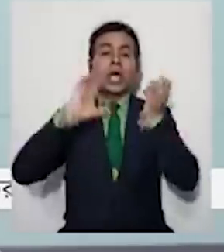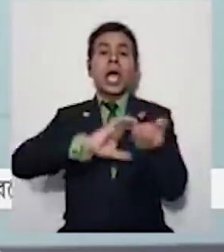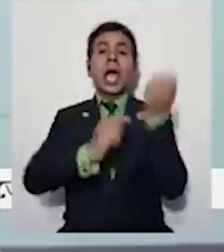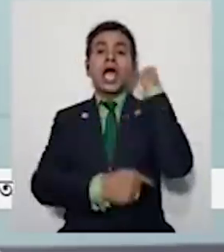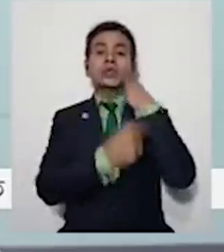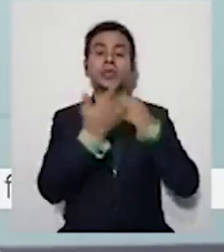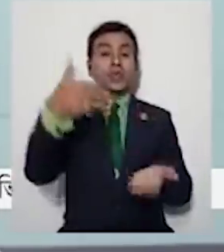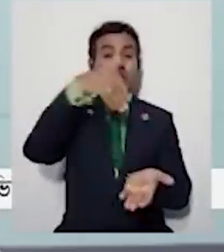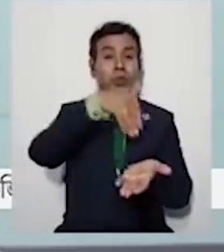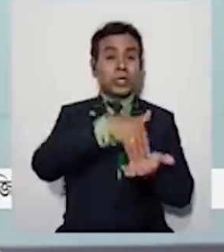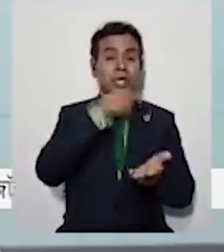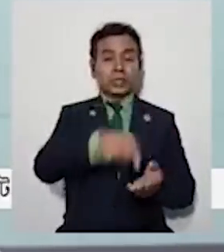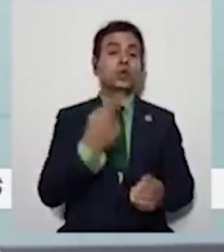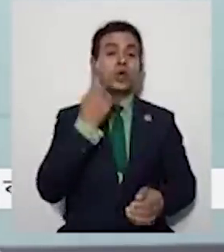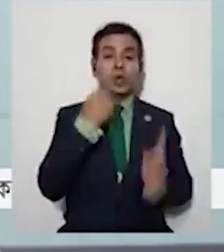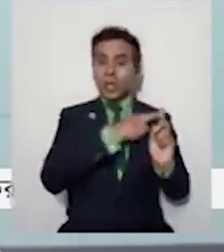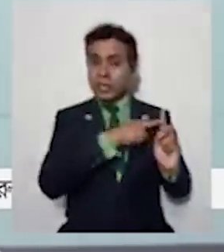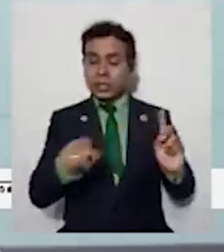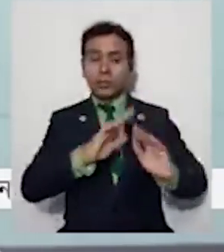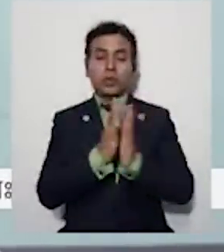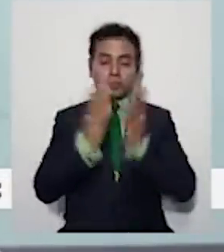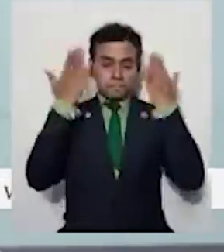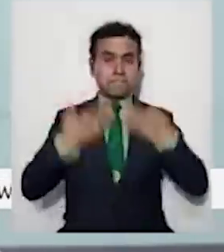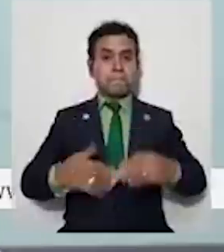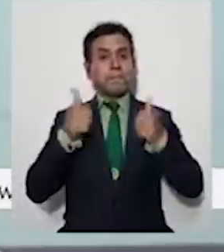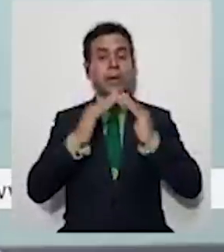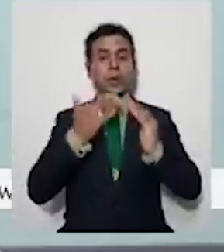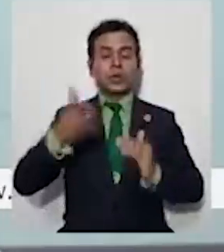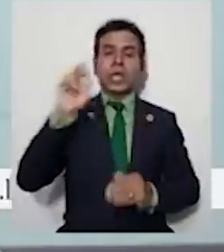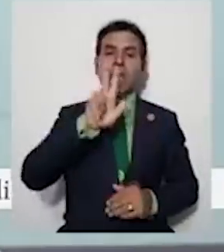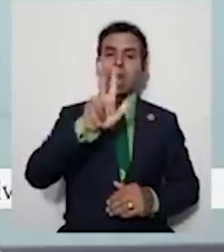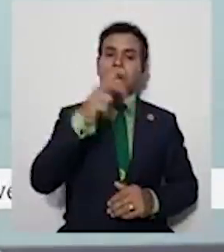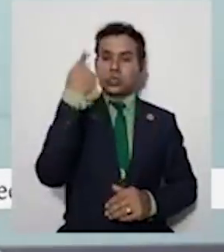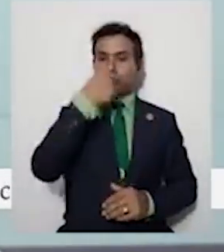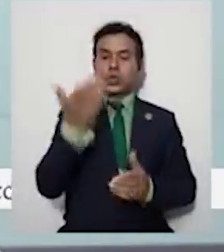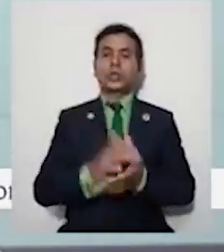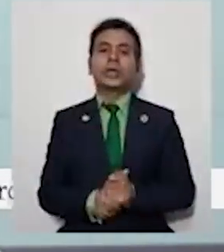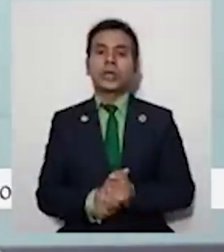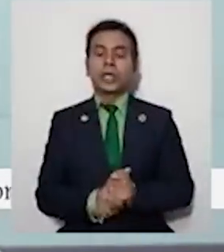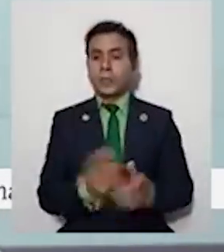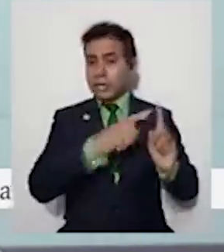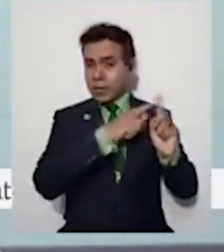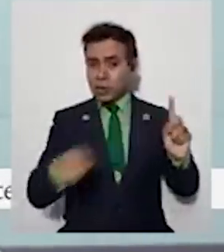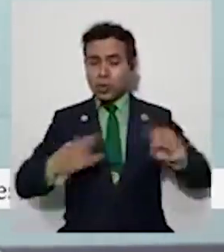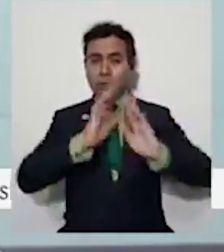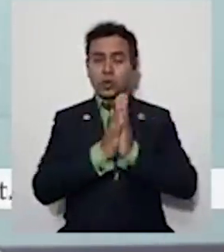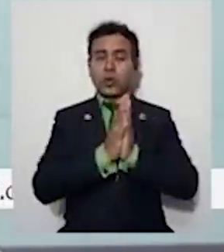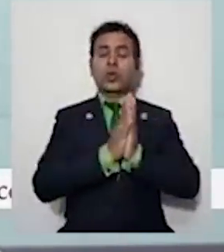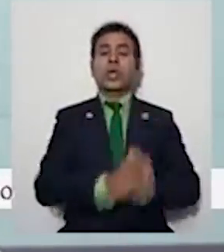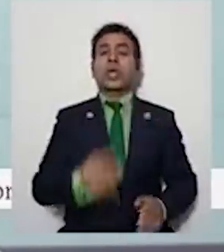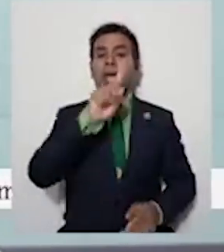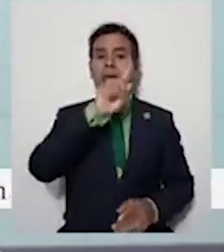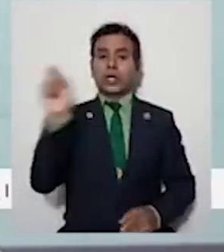এবং এ পর্যন্ত 139 জন। তবে বাড়িতে থেকে যারা অনেক একই চিকিৎসা নিচ্ছেন তাদের